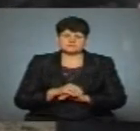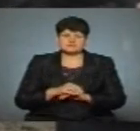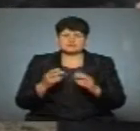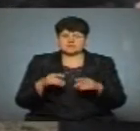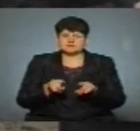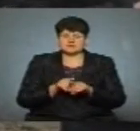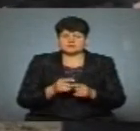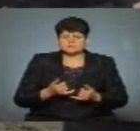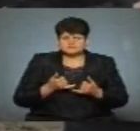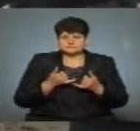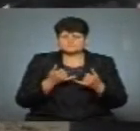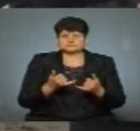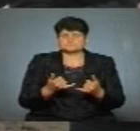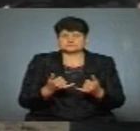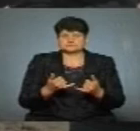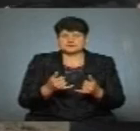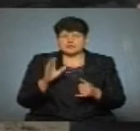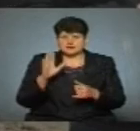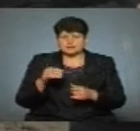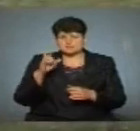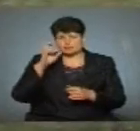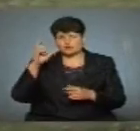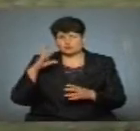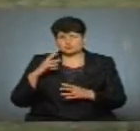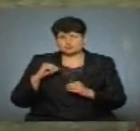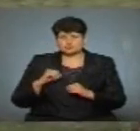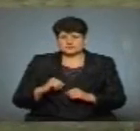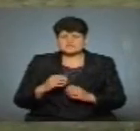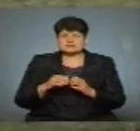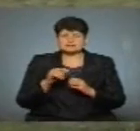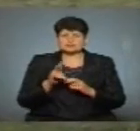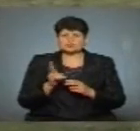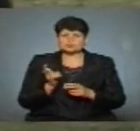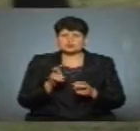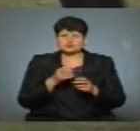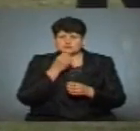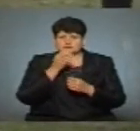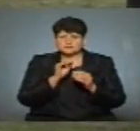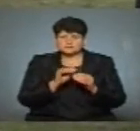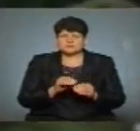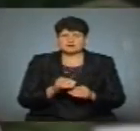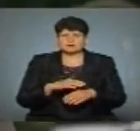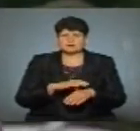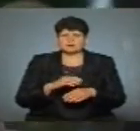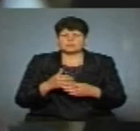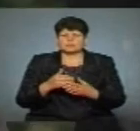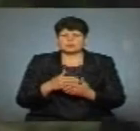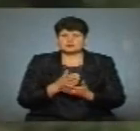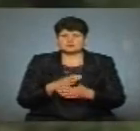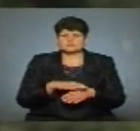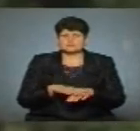теж їм віддати шану, хай з Богом спочивають. Серед тих, хто прийшов покласти квіти, політв'язень Ігор Олещук.